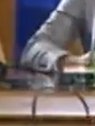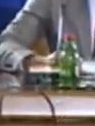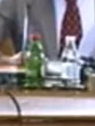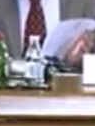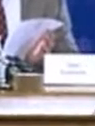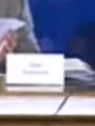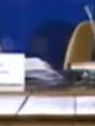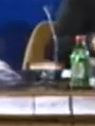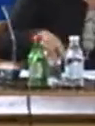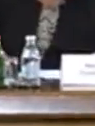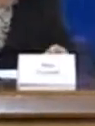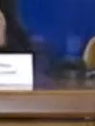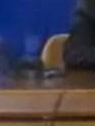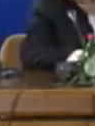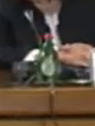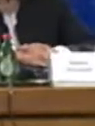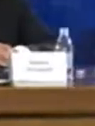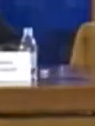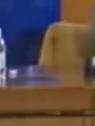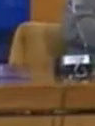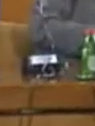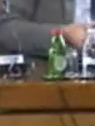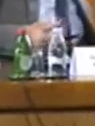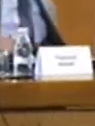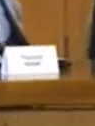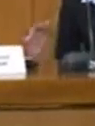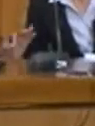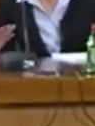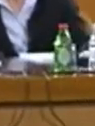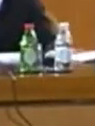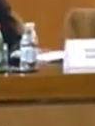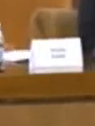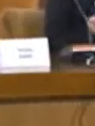Mi se borimo za Srbiju bez diskriminacije. Pridruži nam se.